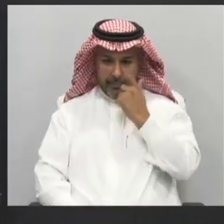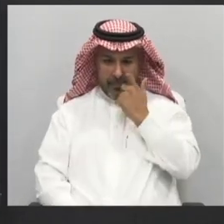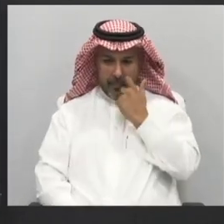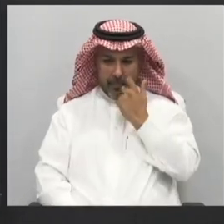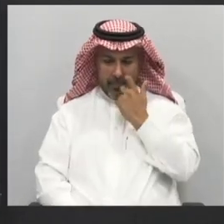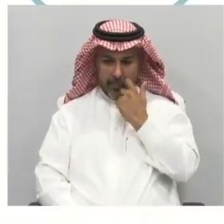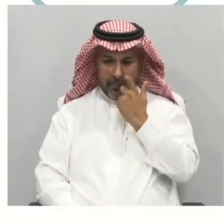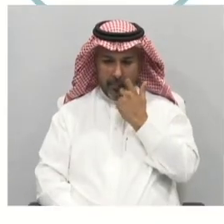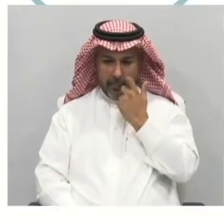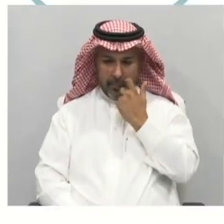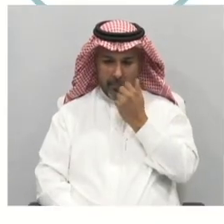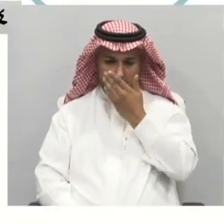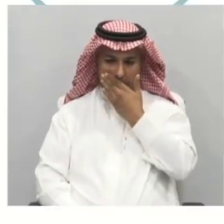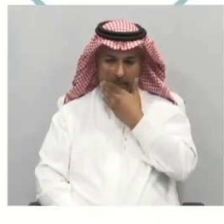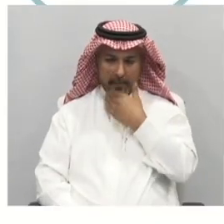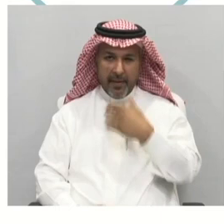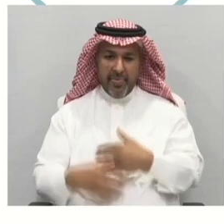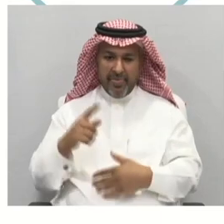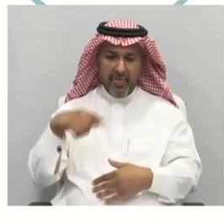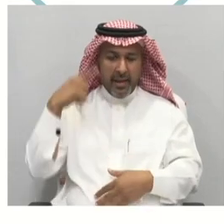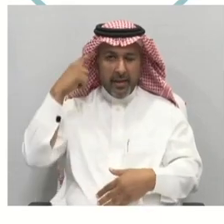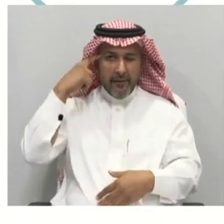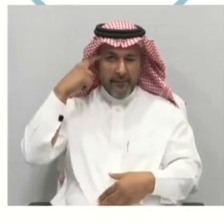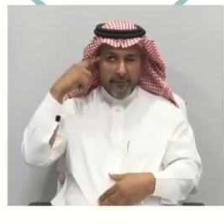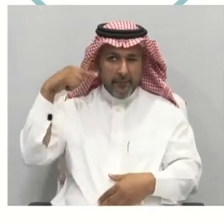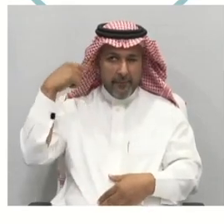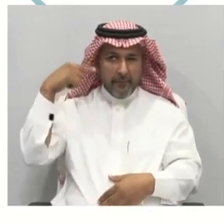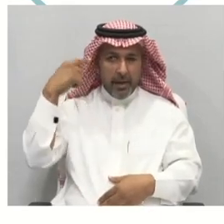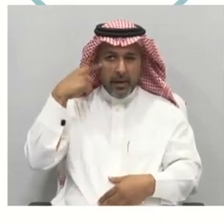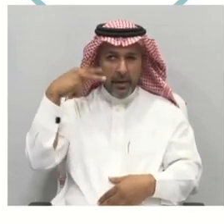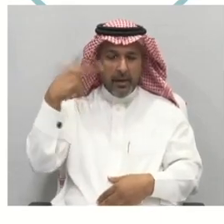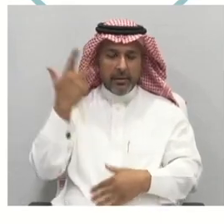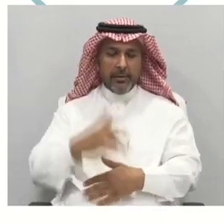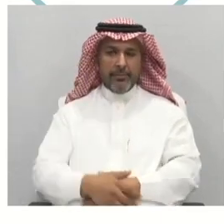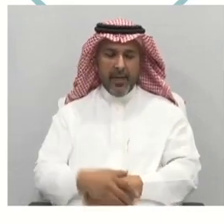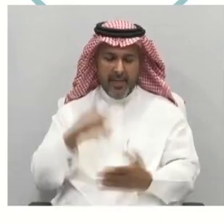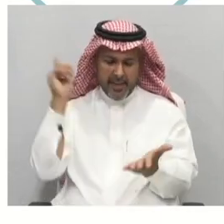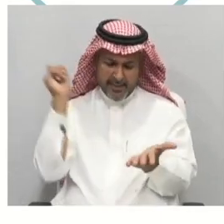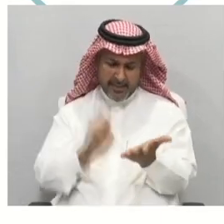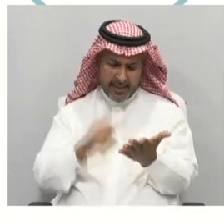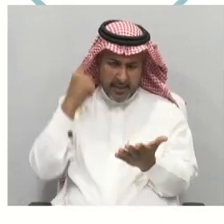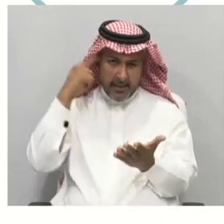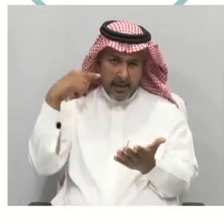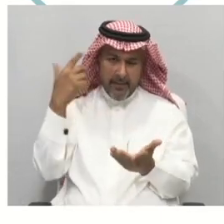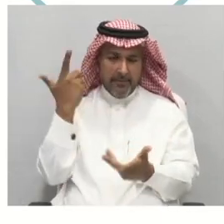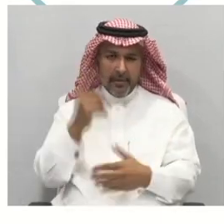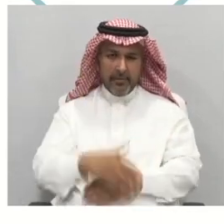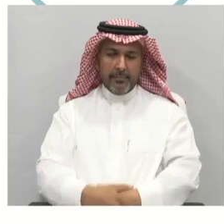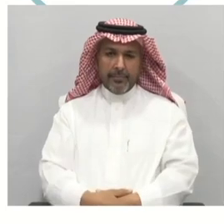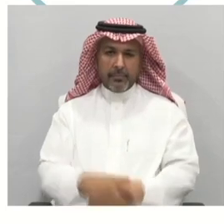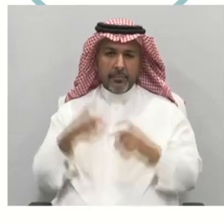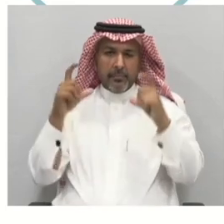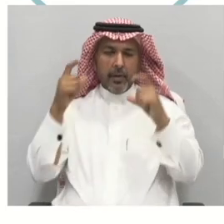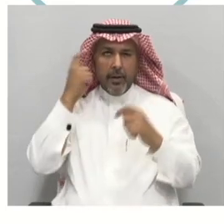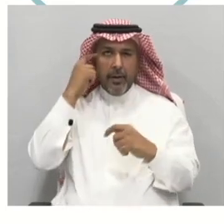من ادله وجود الله اخواني واخواتي ايضا وهو الرابع دليل عقلي الدليل العقلي هو دليل